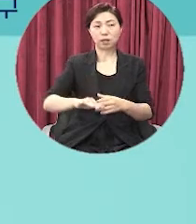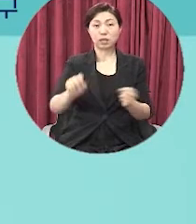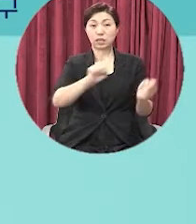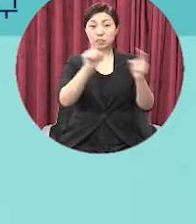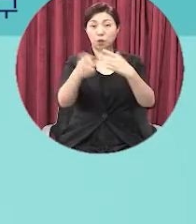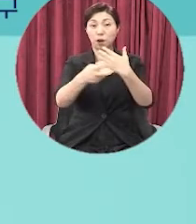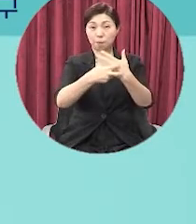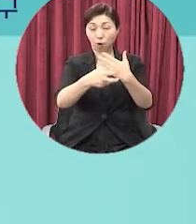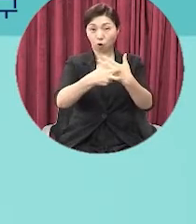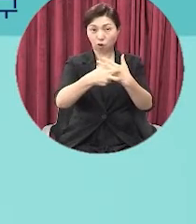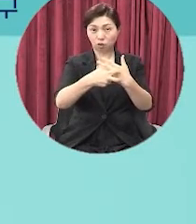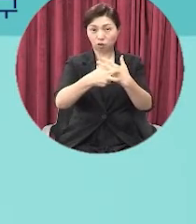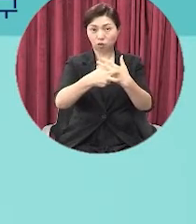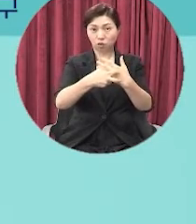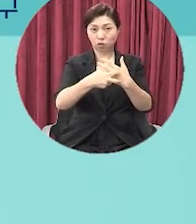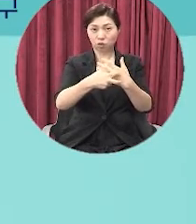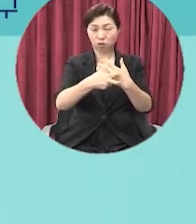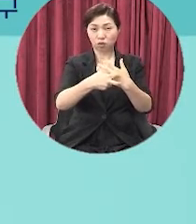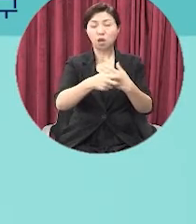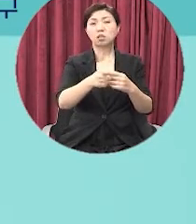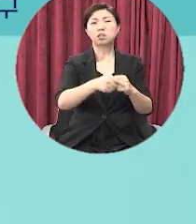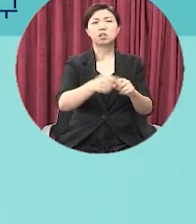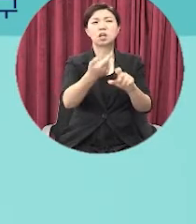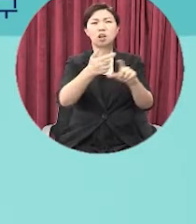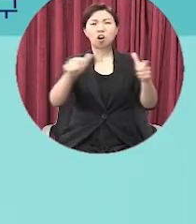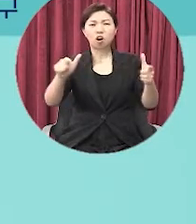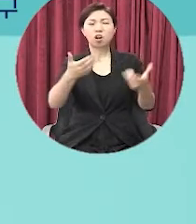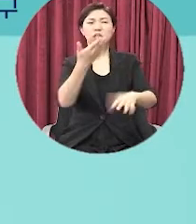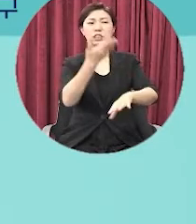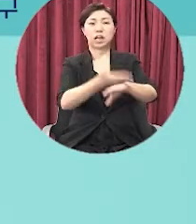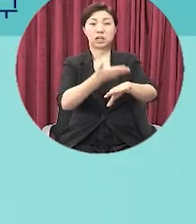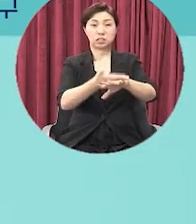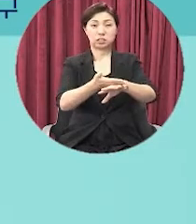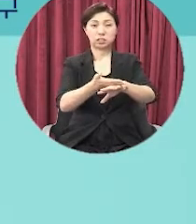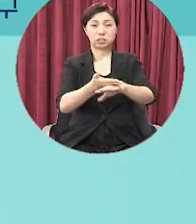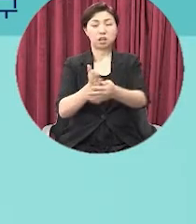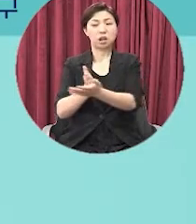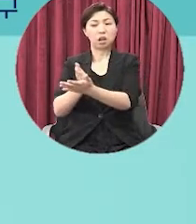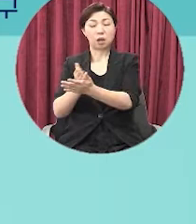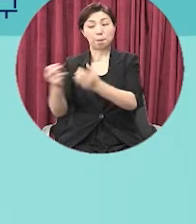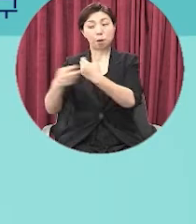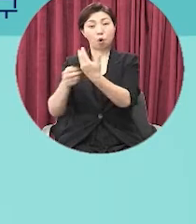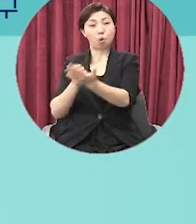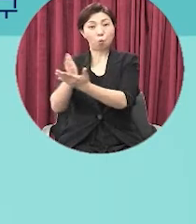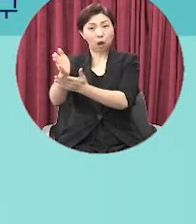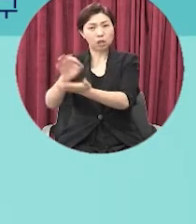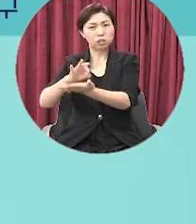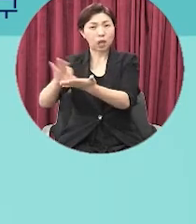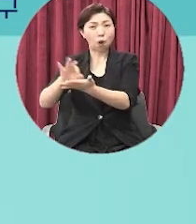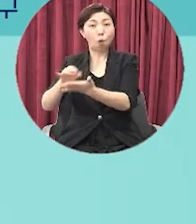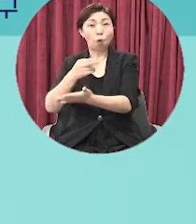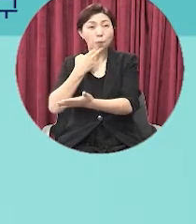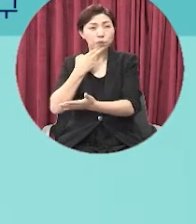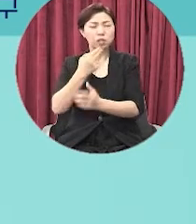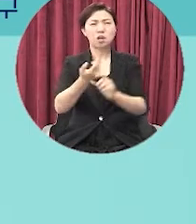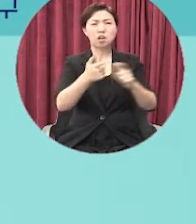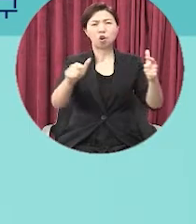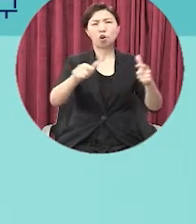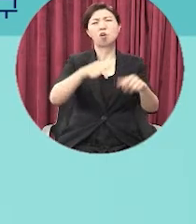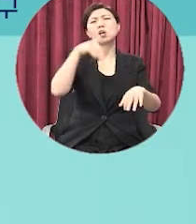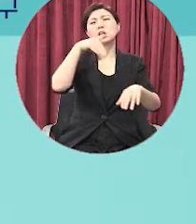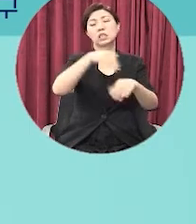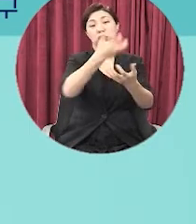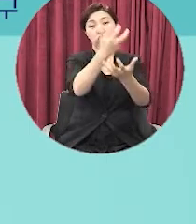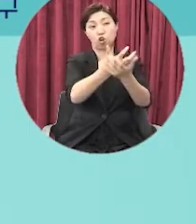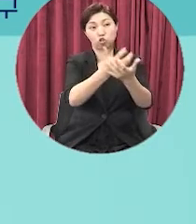다양한 서로 다른 종류의 보통 다른 행성과 에서 사용하지 않으면 굉장히 사항은 소식들 사용합니다 여기 있는 것처럼